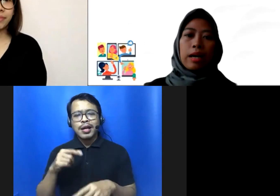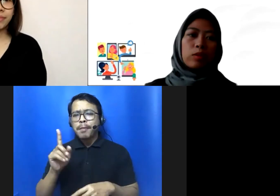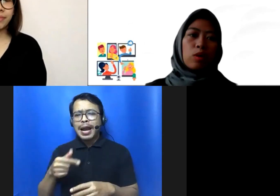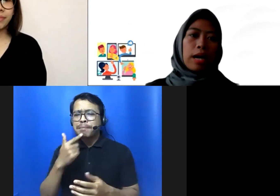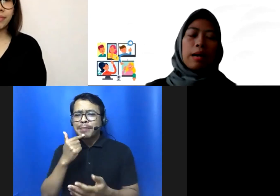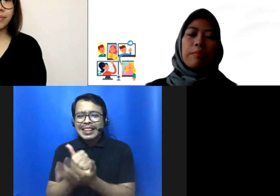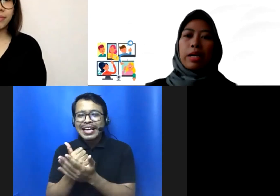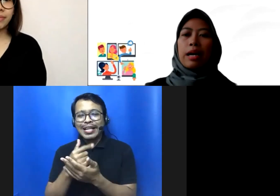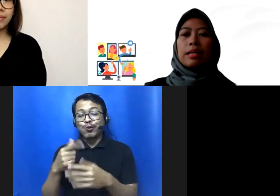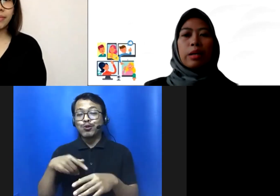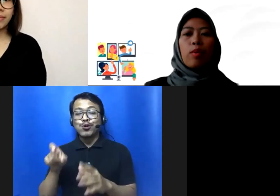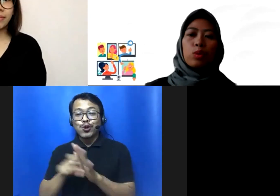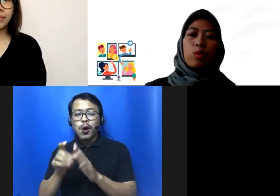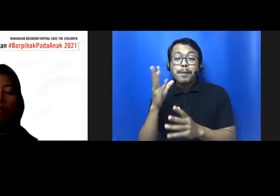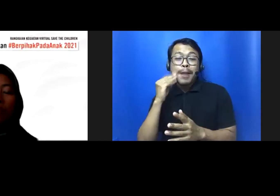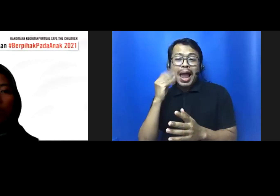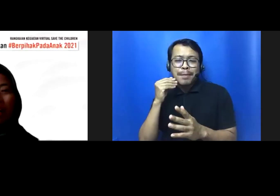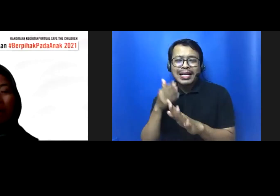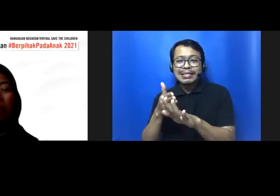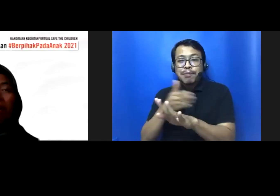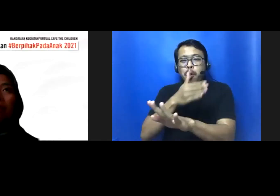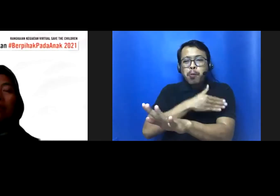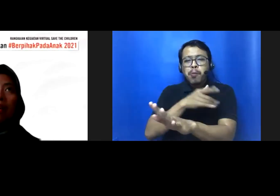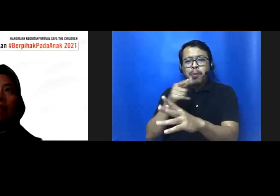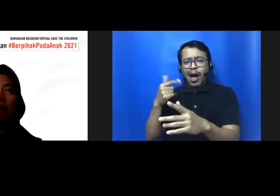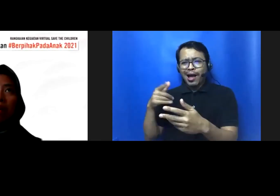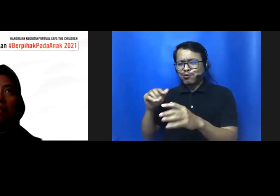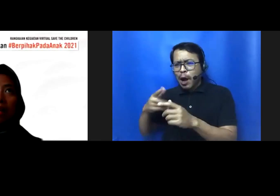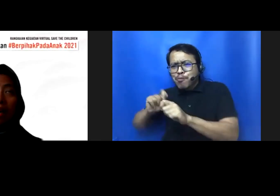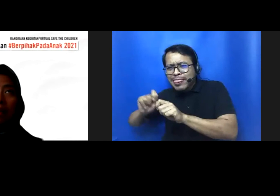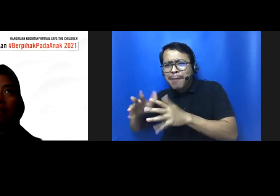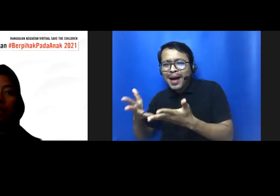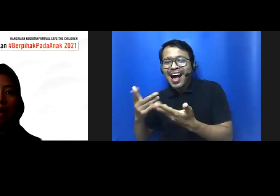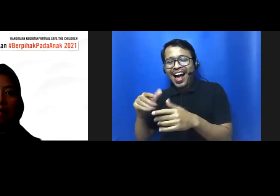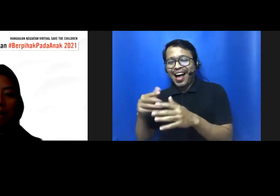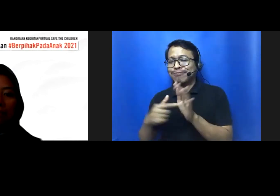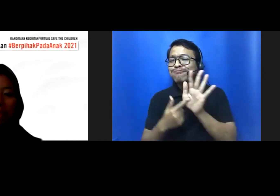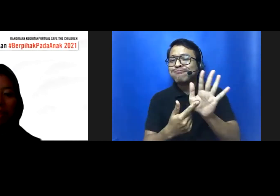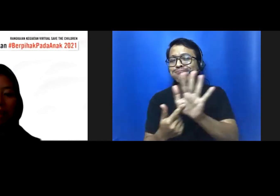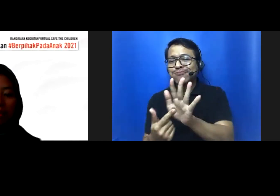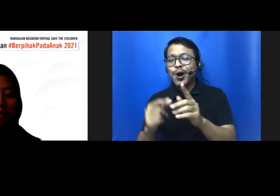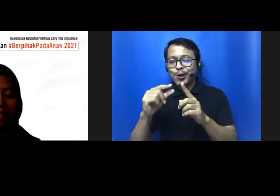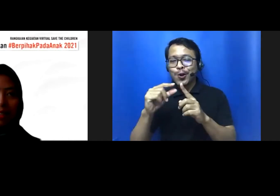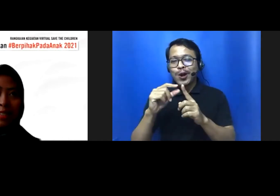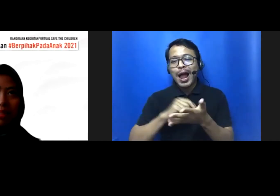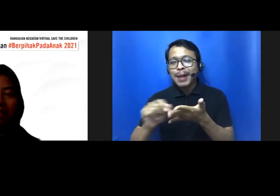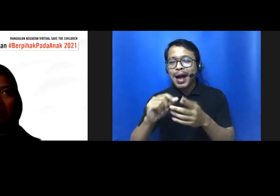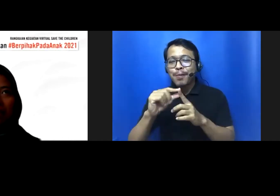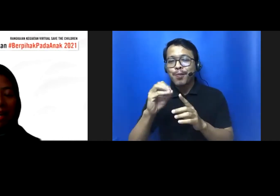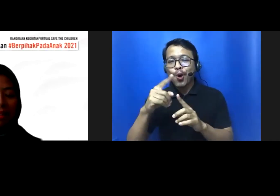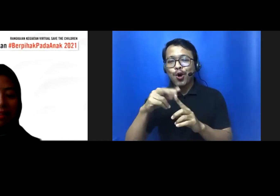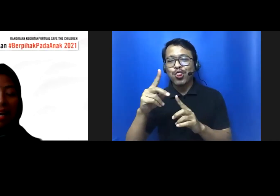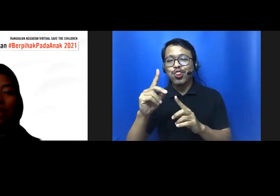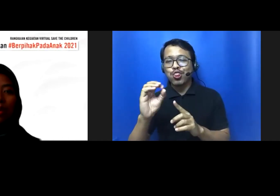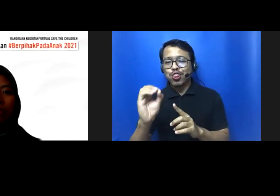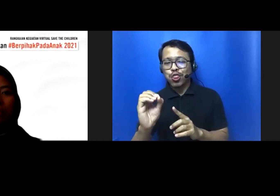karya-karya mereka atau pengalaman mereka dari waktu ke waktu. Karena memang zaman sekarang ini tuh kadang pendidikan formal itu sepertinya